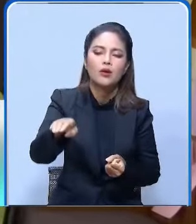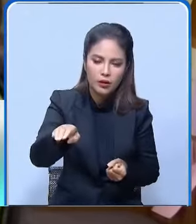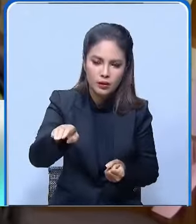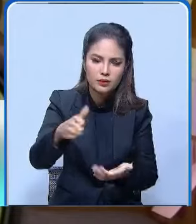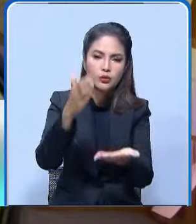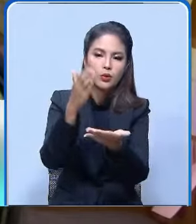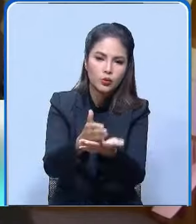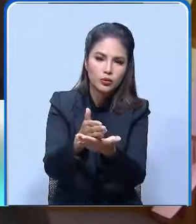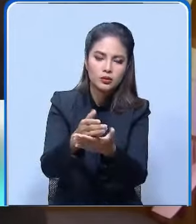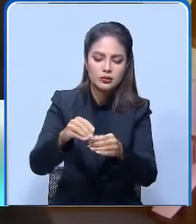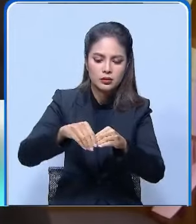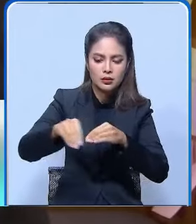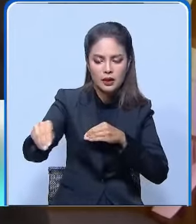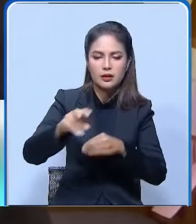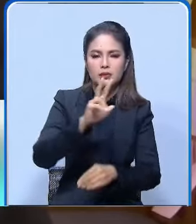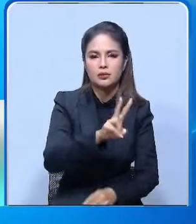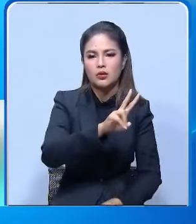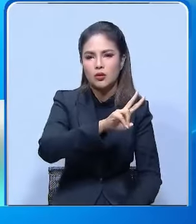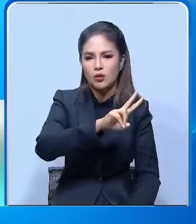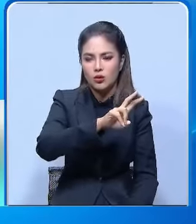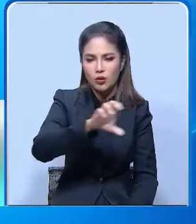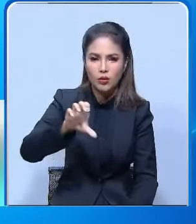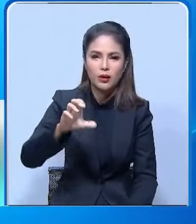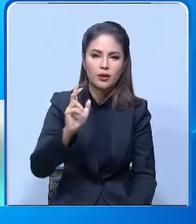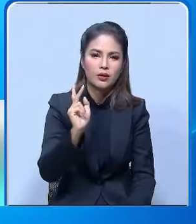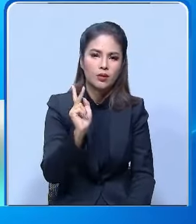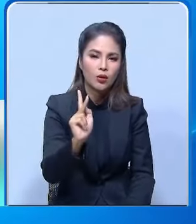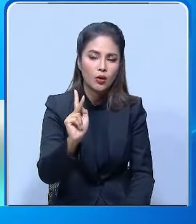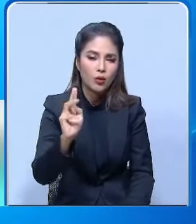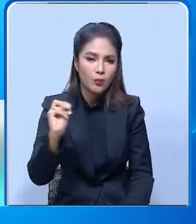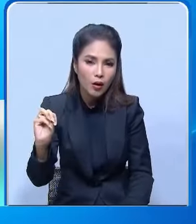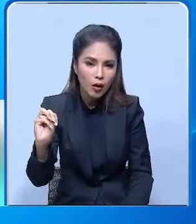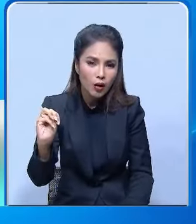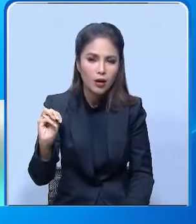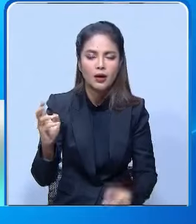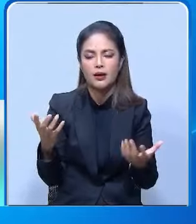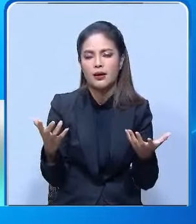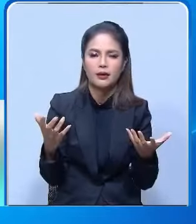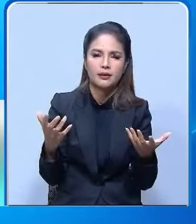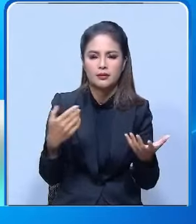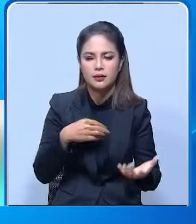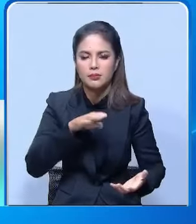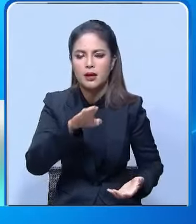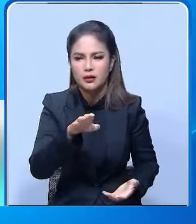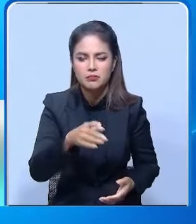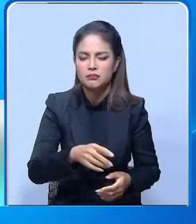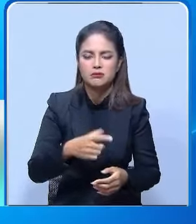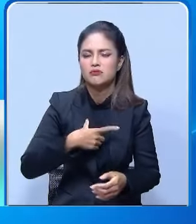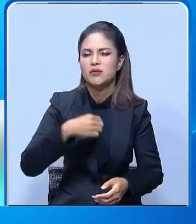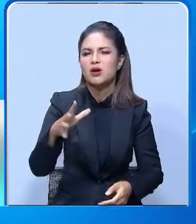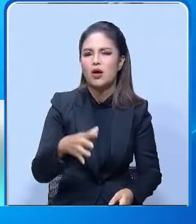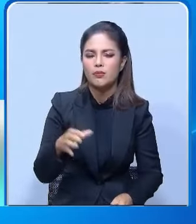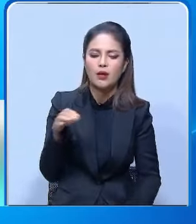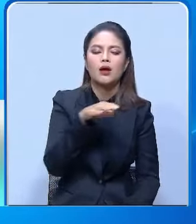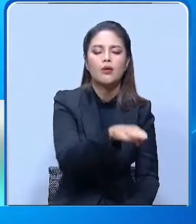ยะ200 โล 200 โล 200 โลซึ่งถ้าการเหมาเนี่ยคนที่เดินทางเองเขาก็ไม่ชอบอะไรแวะเติ